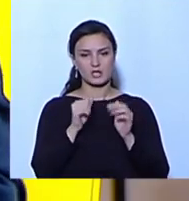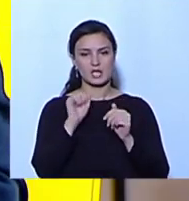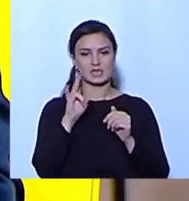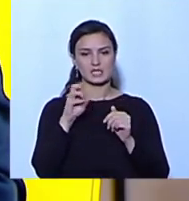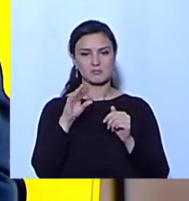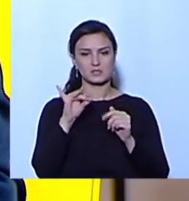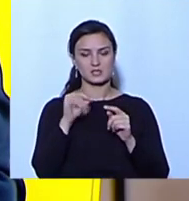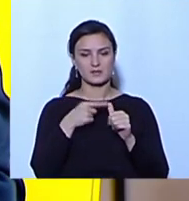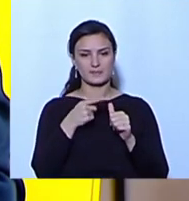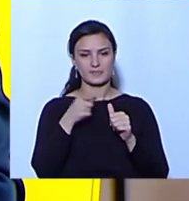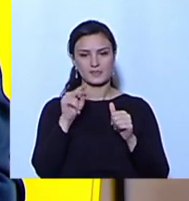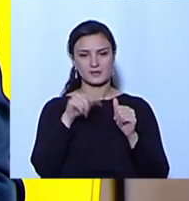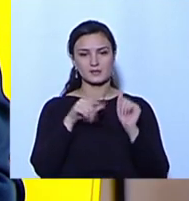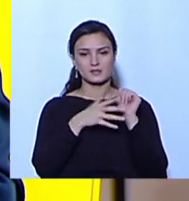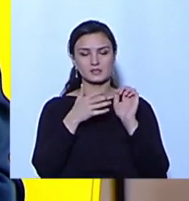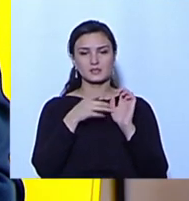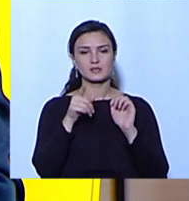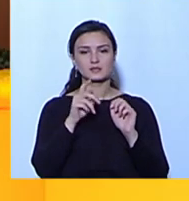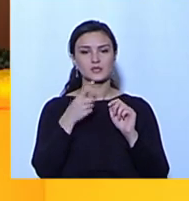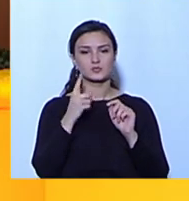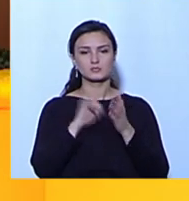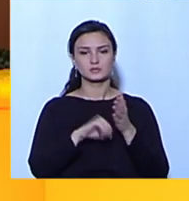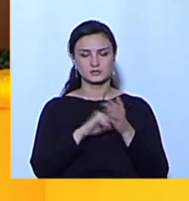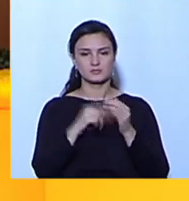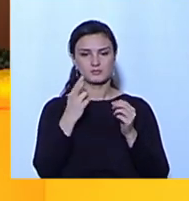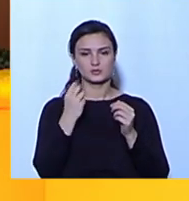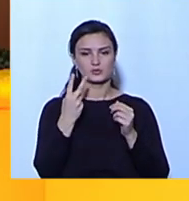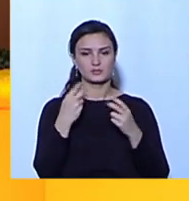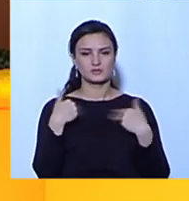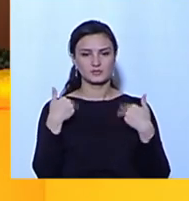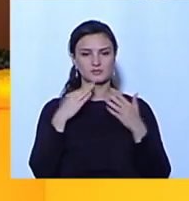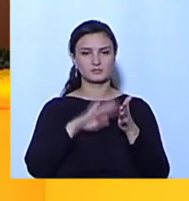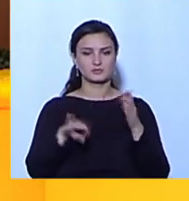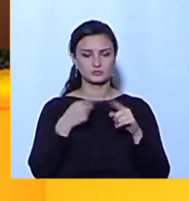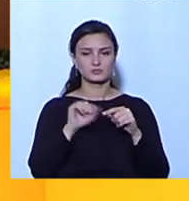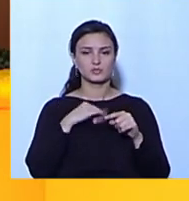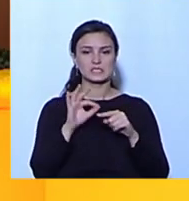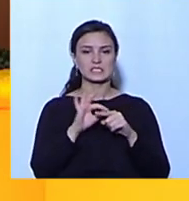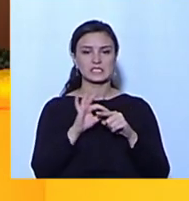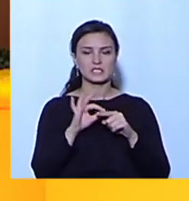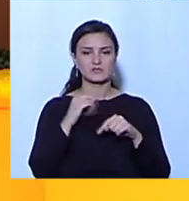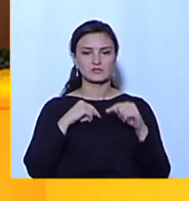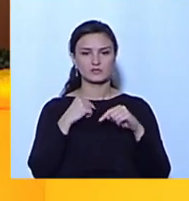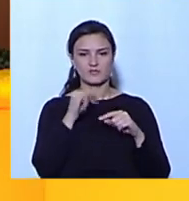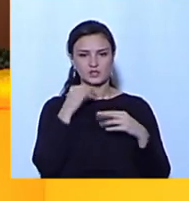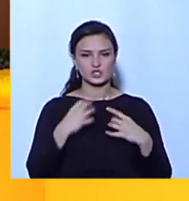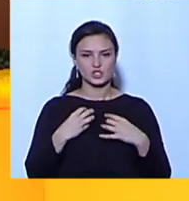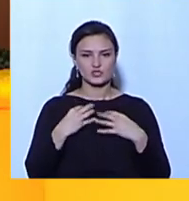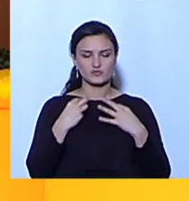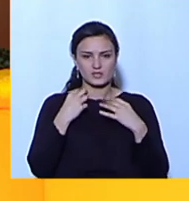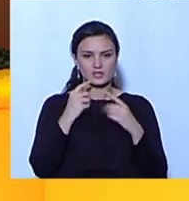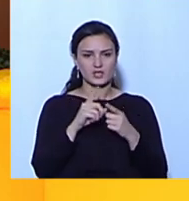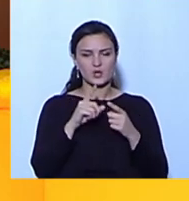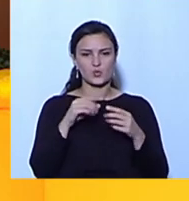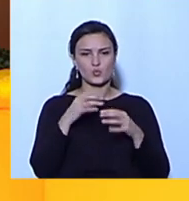ანემია, რომელშიც ბრალდებულია B12 ვიტამინი, და შეიძლება იყოს ნევროლოგიური შეგრძნებები, ჭიანჭველის ცოცვის შეგრძნება,